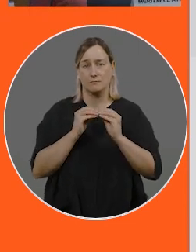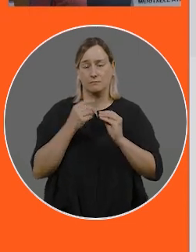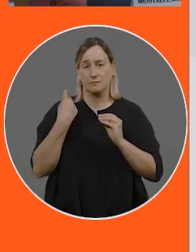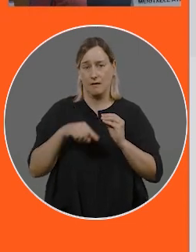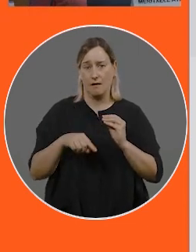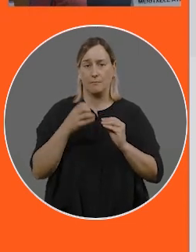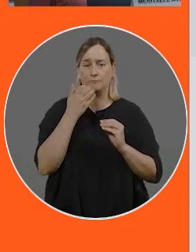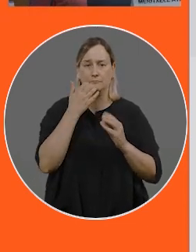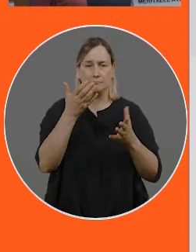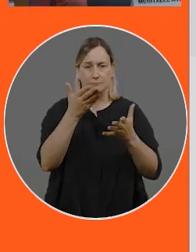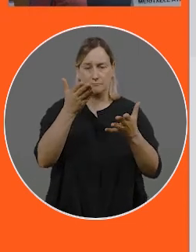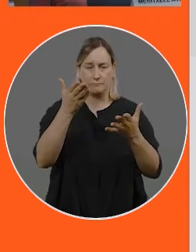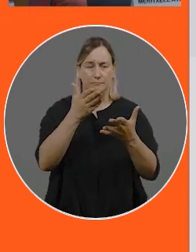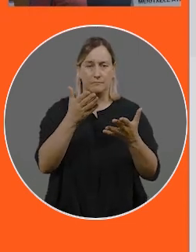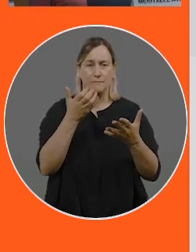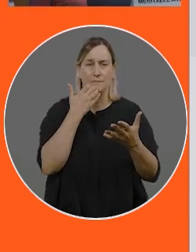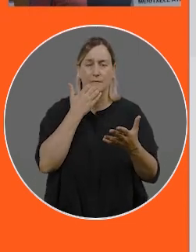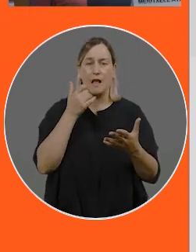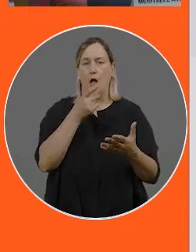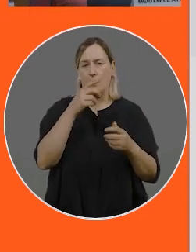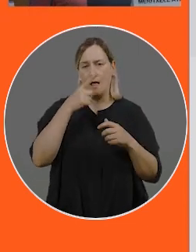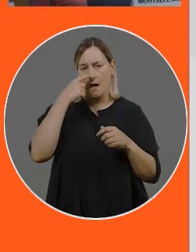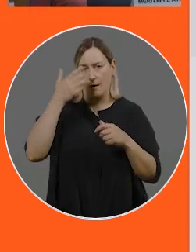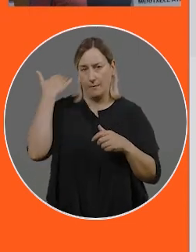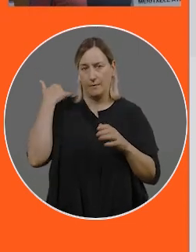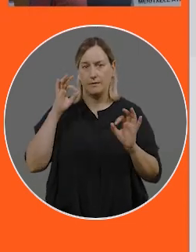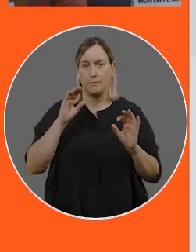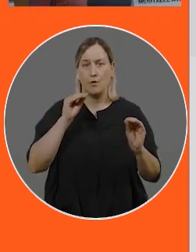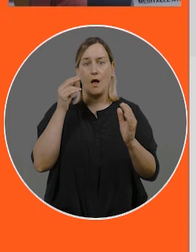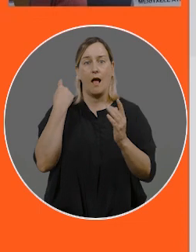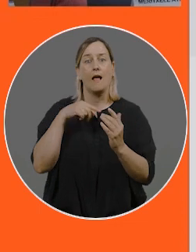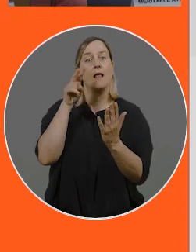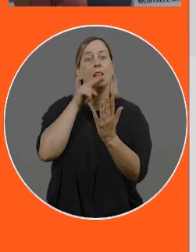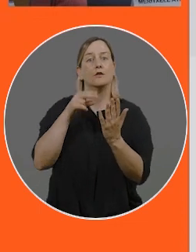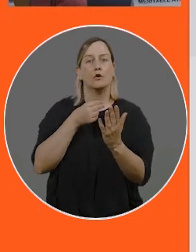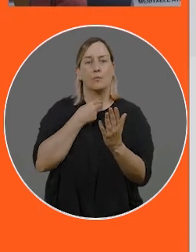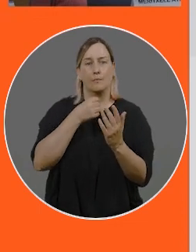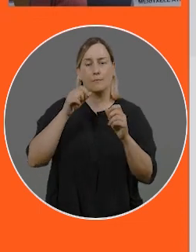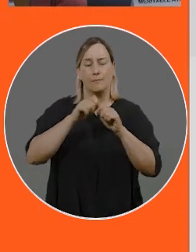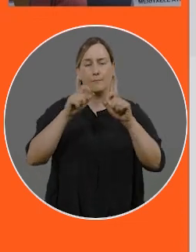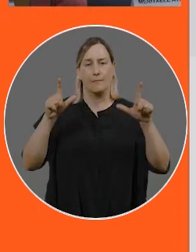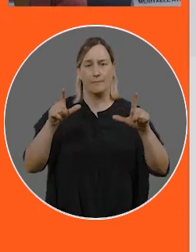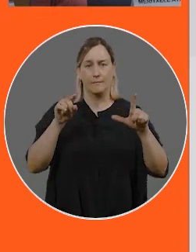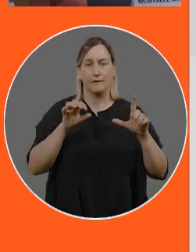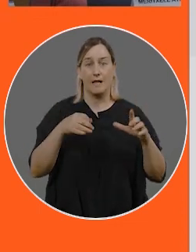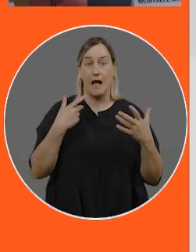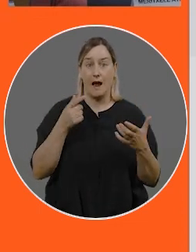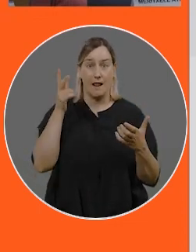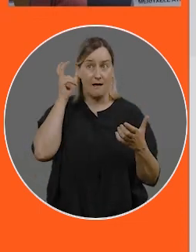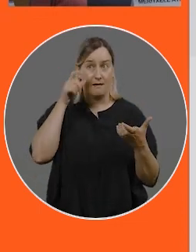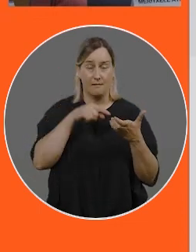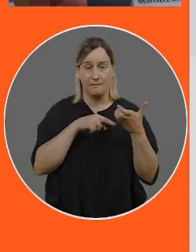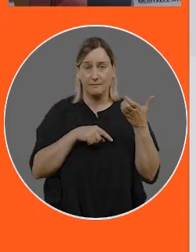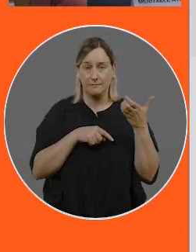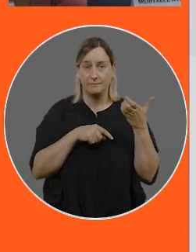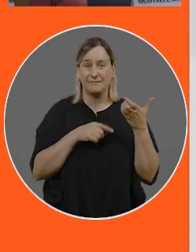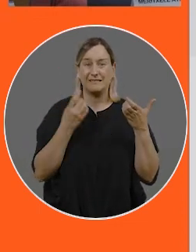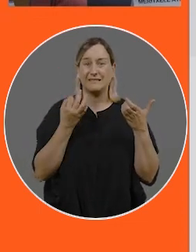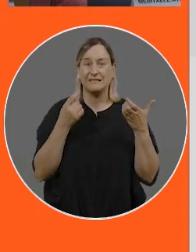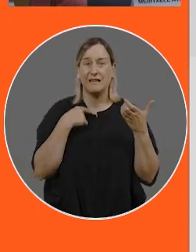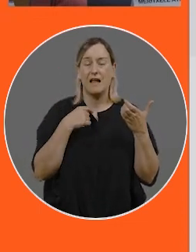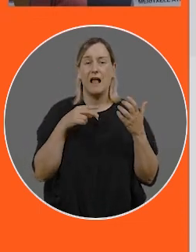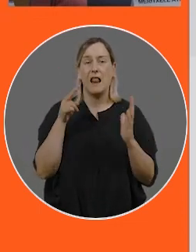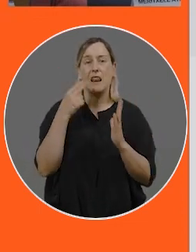fet, alguns ja fa temps que tenen els seus lectors de pantalla. El que sentireu ara és un lector de